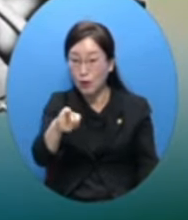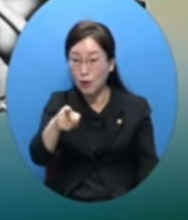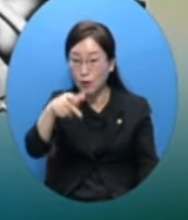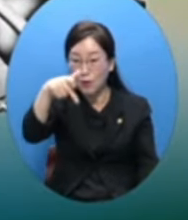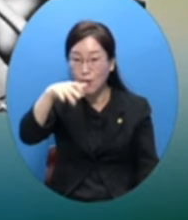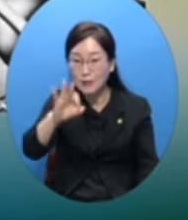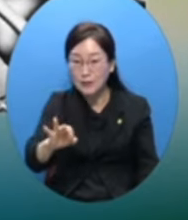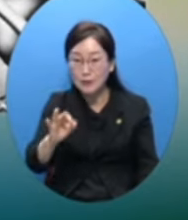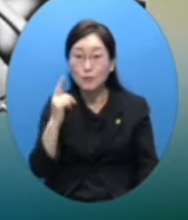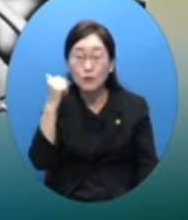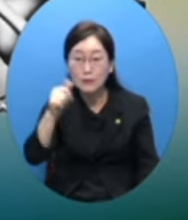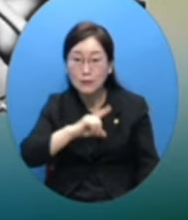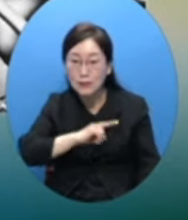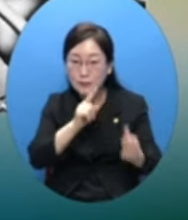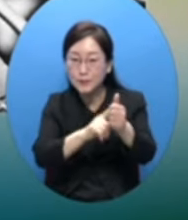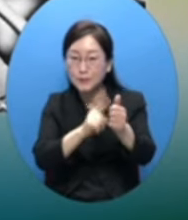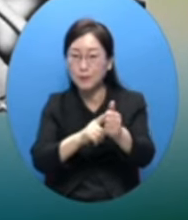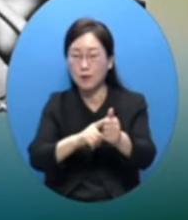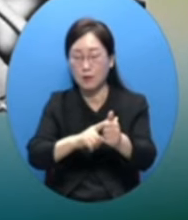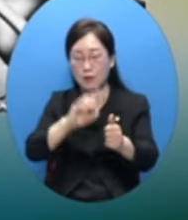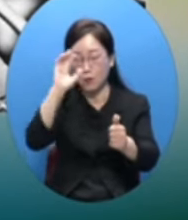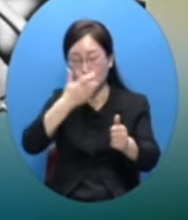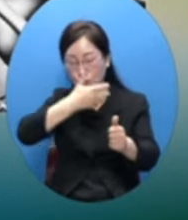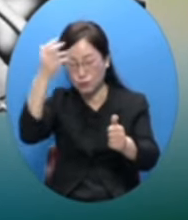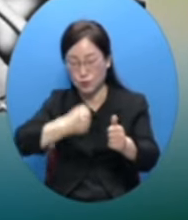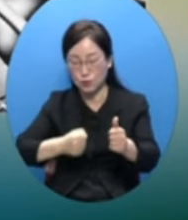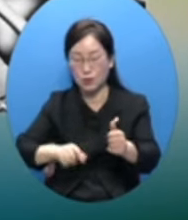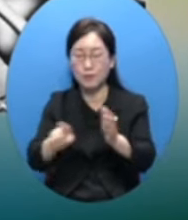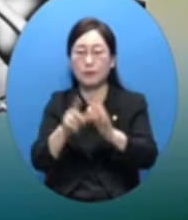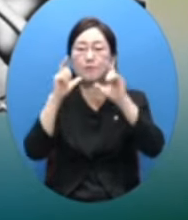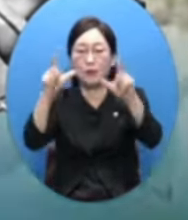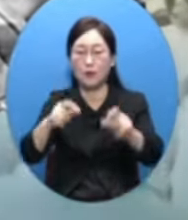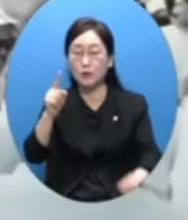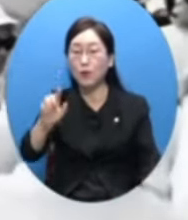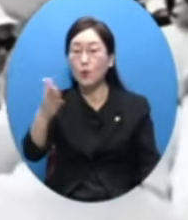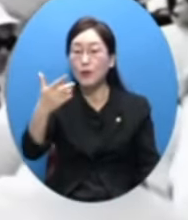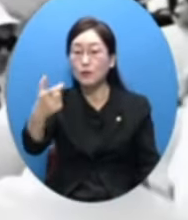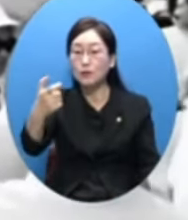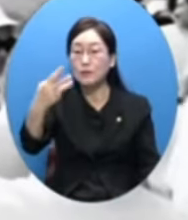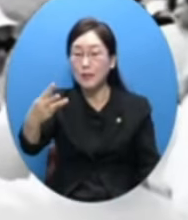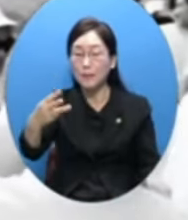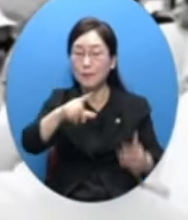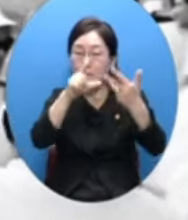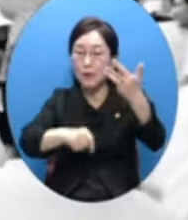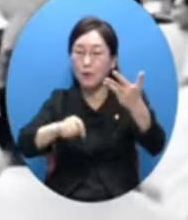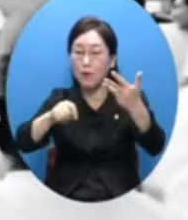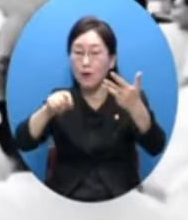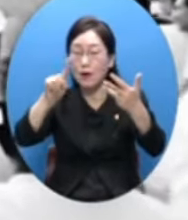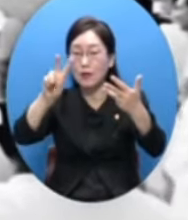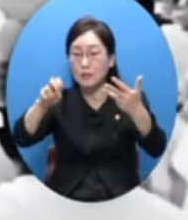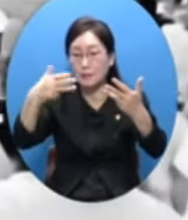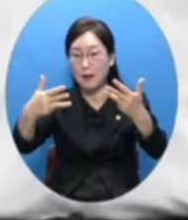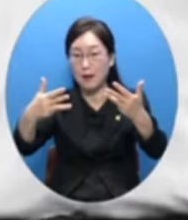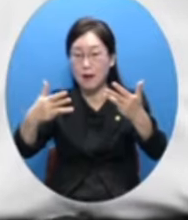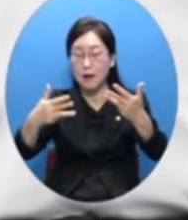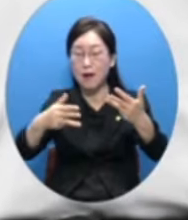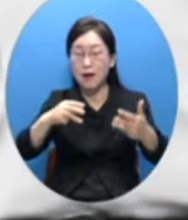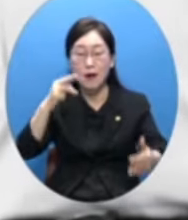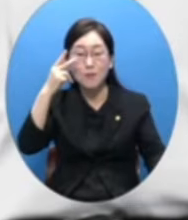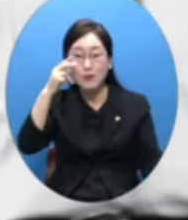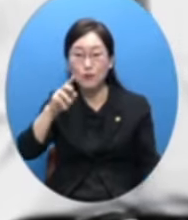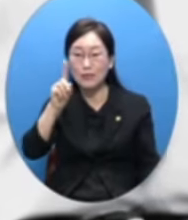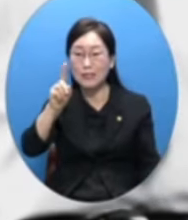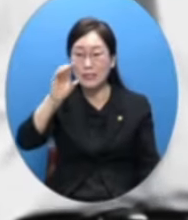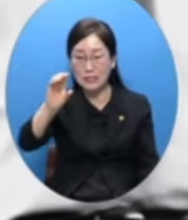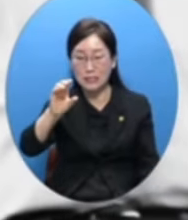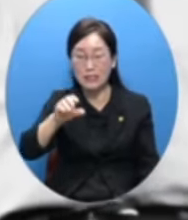거룩한 꿈을 품고 믿음으로 선포합니다. 1963년 8월 28일 미국 워싱턴 DC